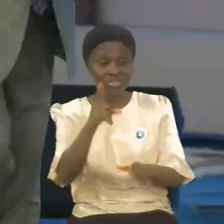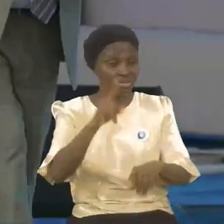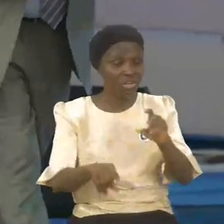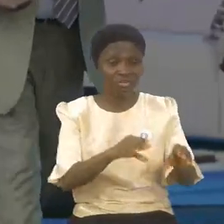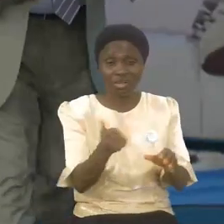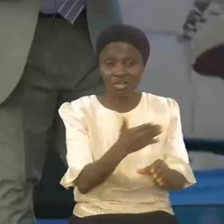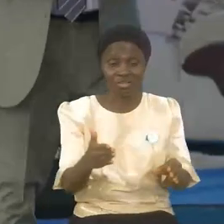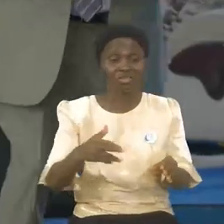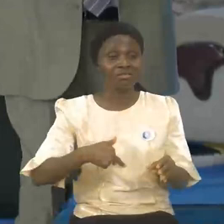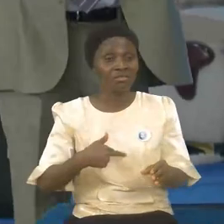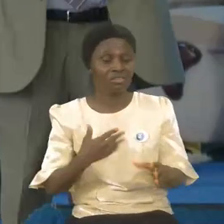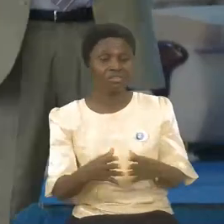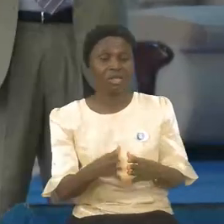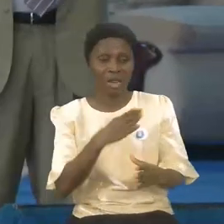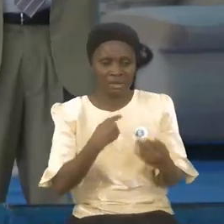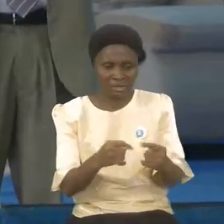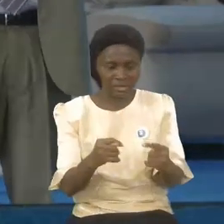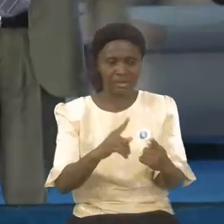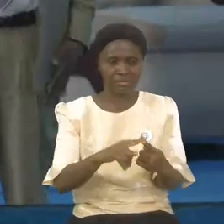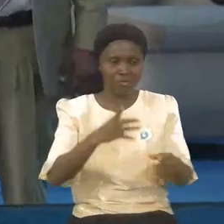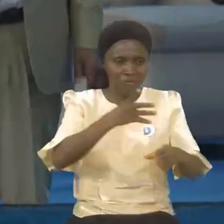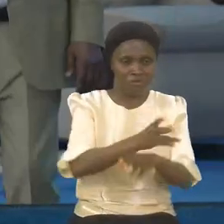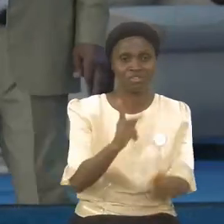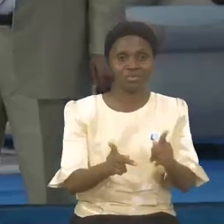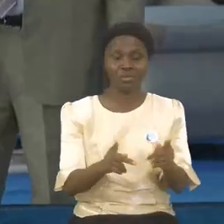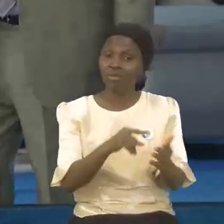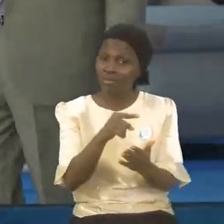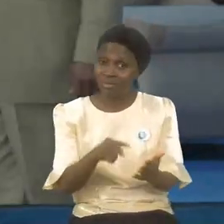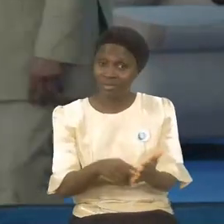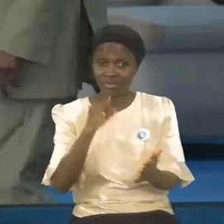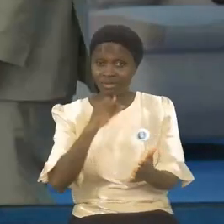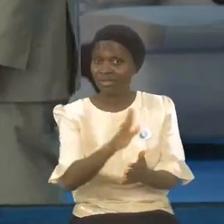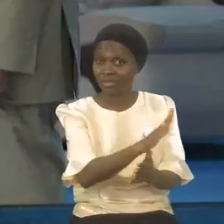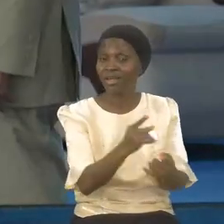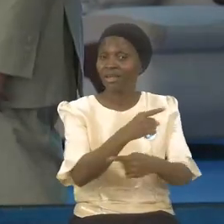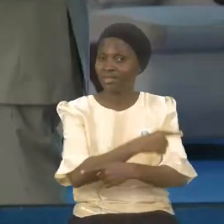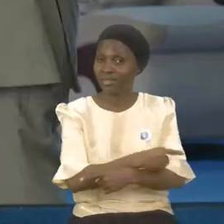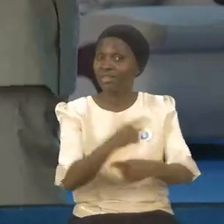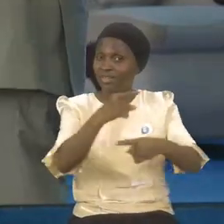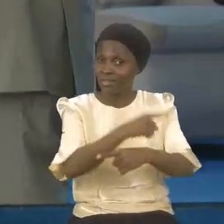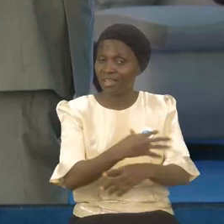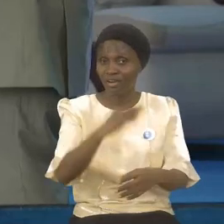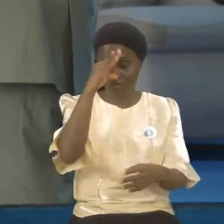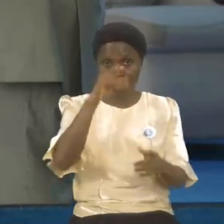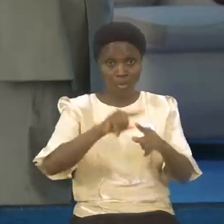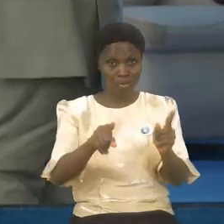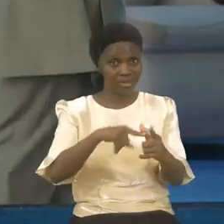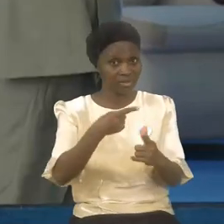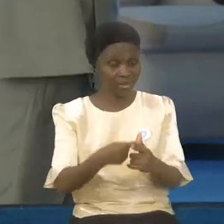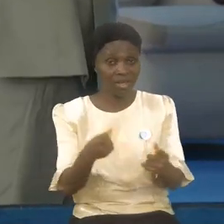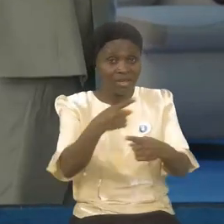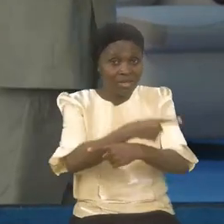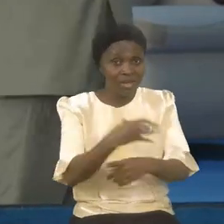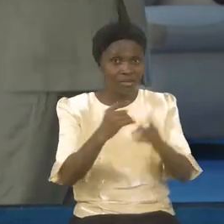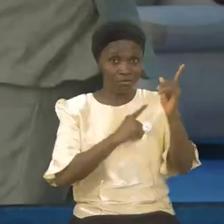faire de religieux et c'est de convertir les gens voici leur jour le ce sont les jours de l'homme mais le jour